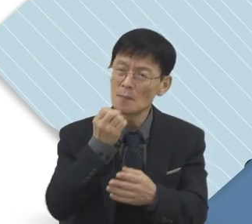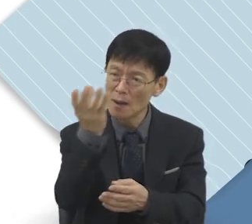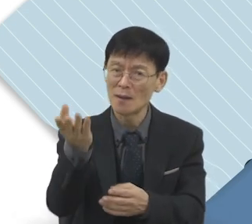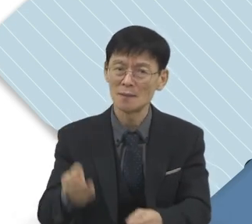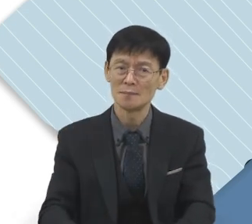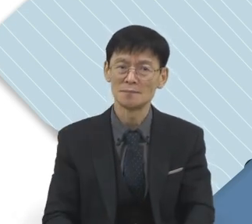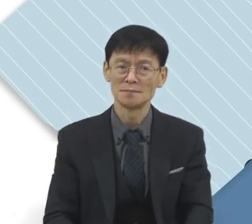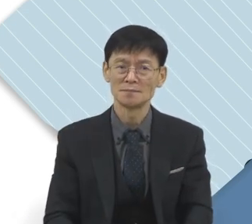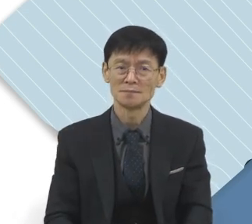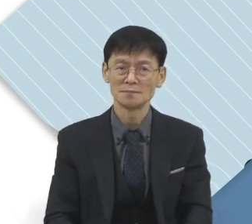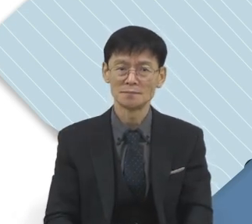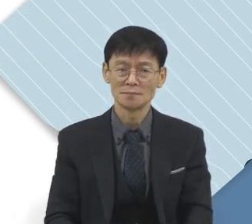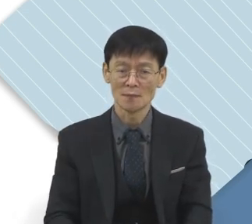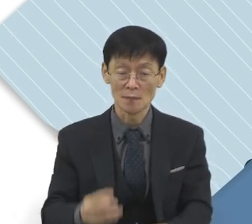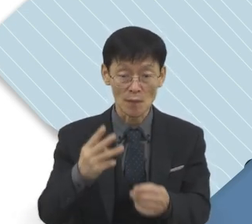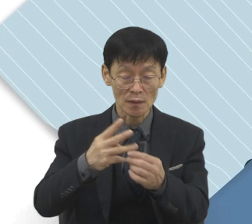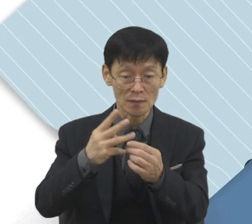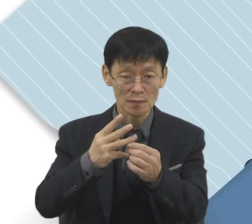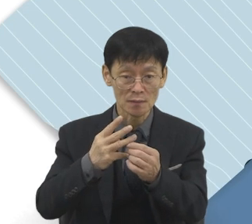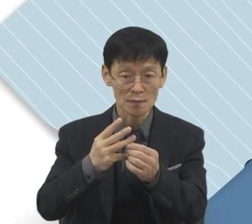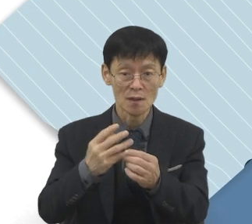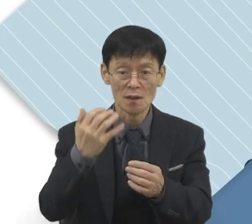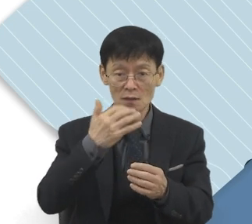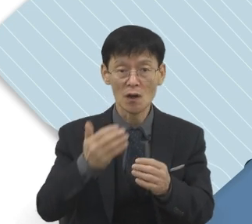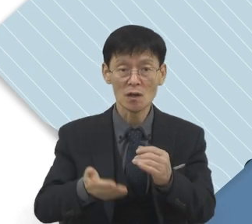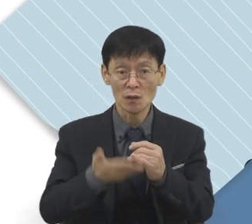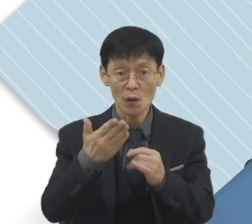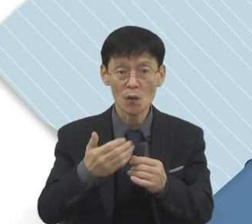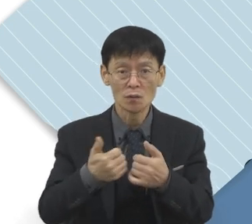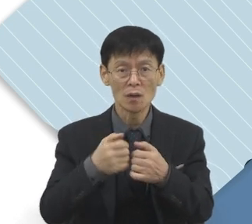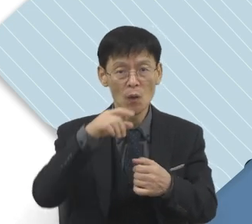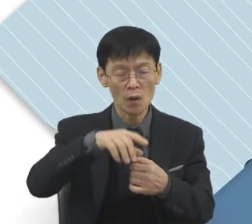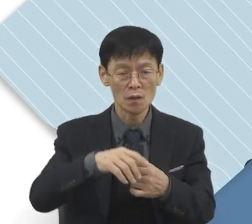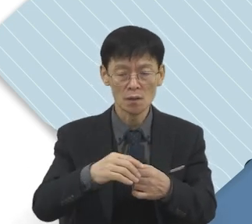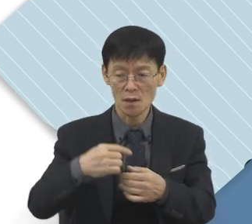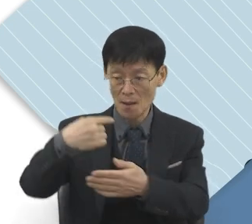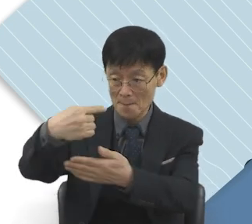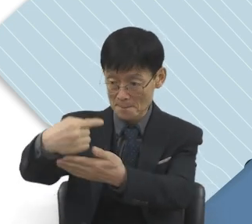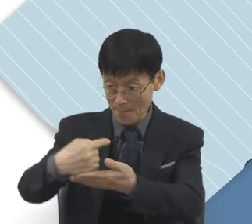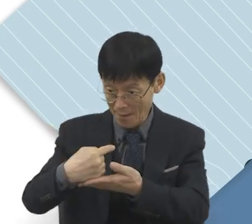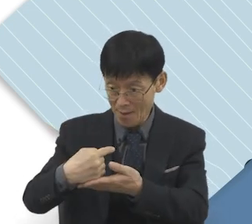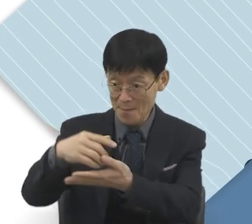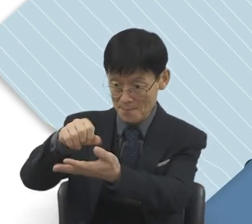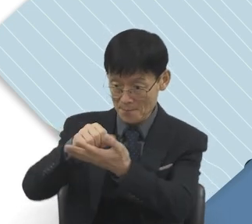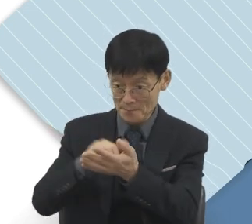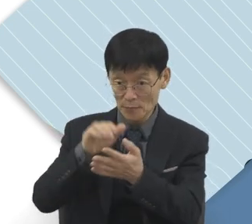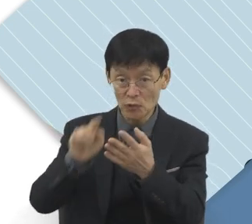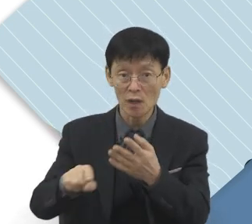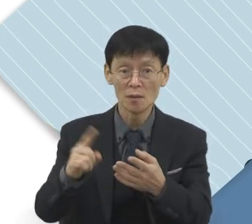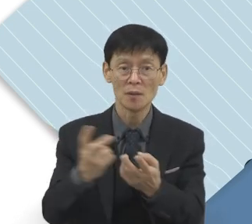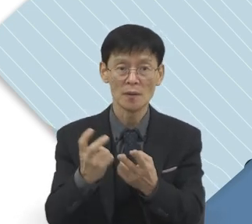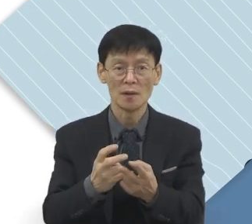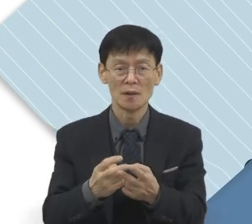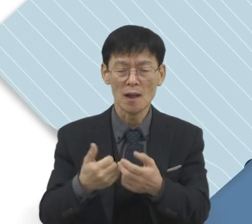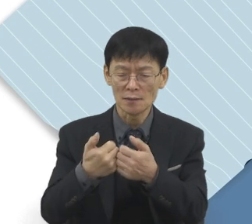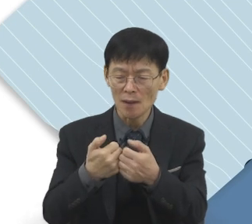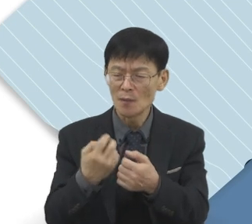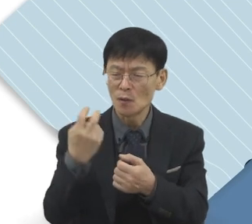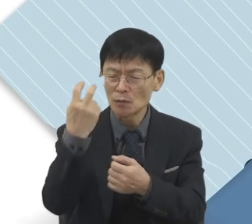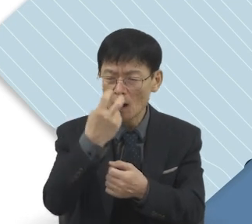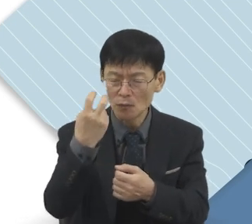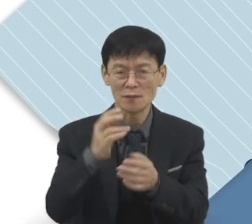말합니다. 셋째, 직장 내 성희롱 고충 상담원은 성희롱 사건을 접수하고